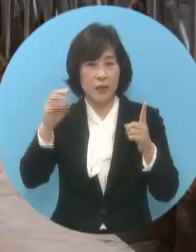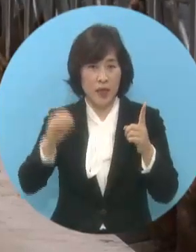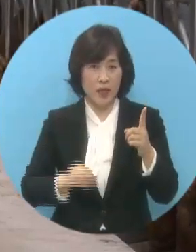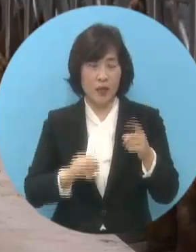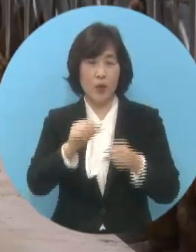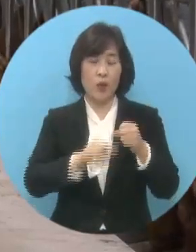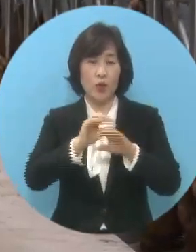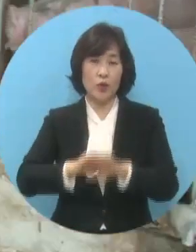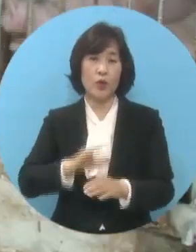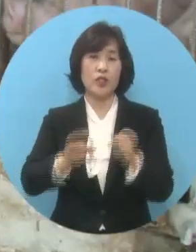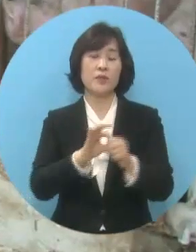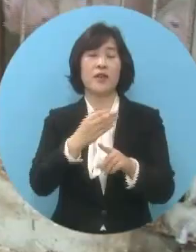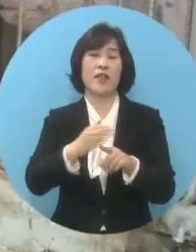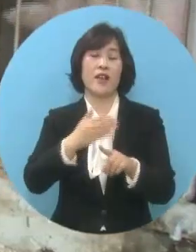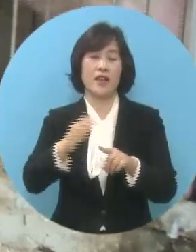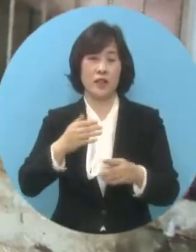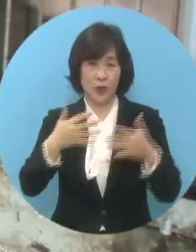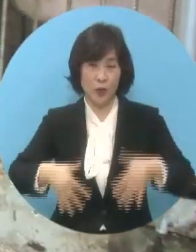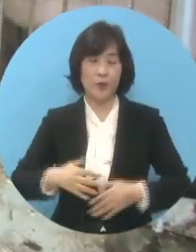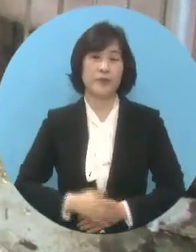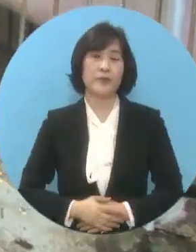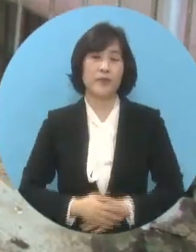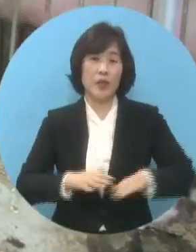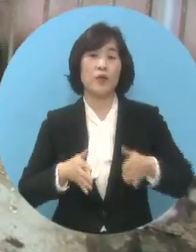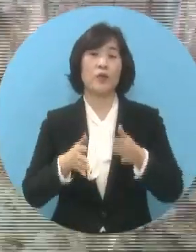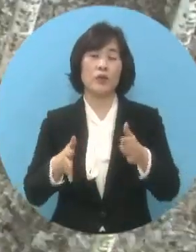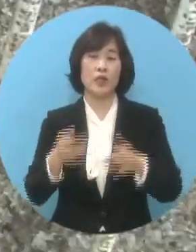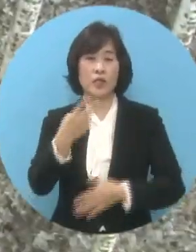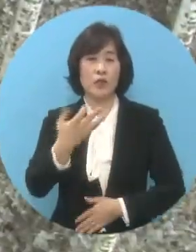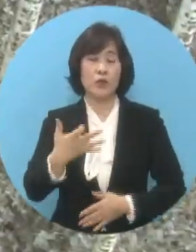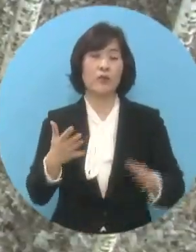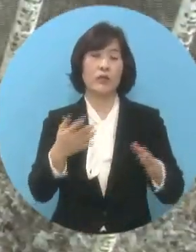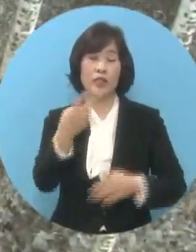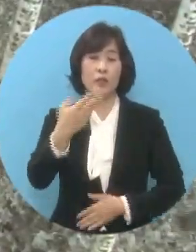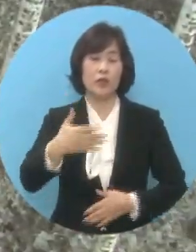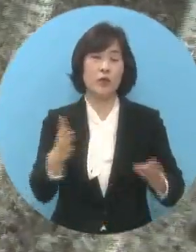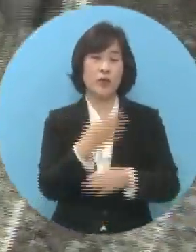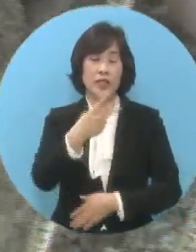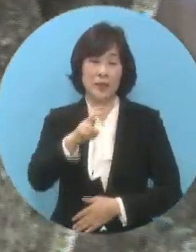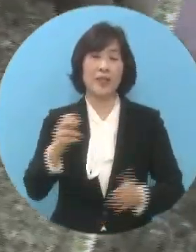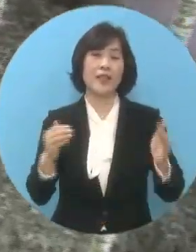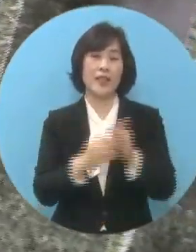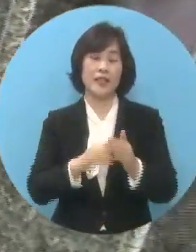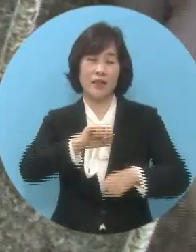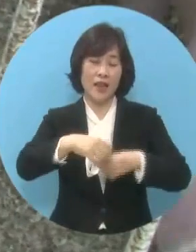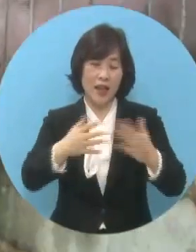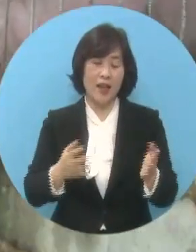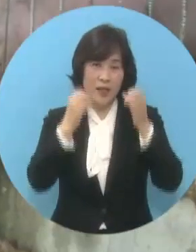거치 10년 상환입니다. 한편 전남도는 2009년부터 2020년까지 축사시설 현대화